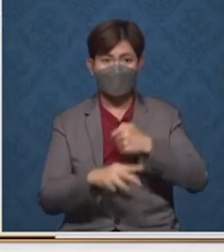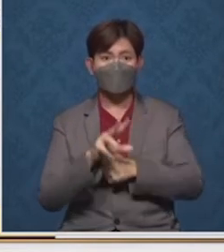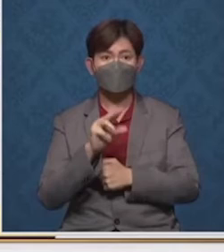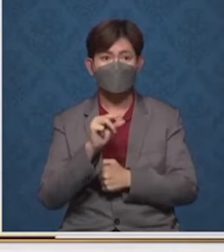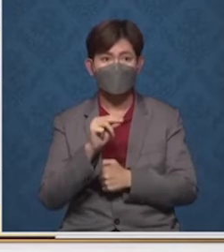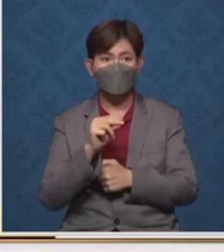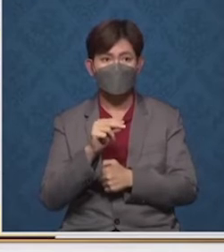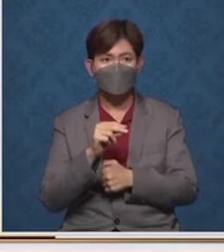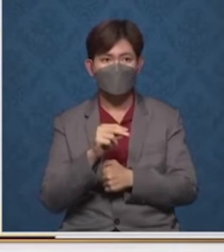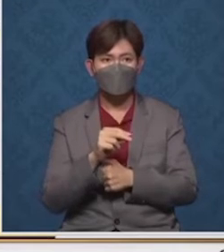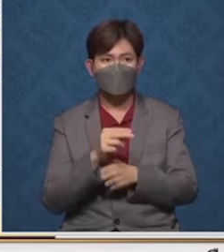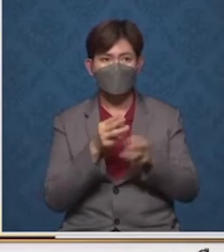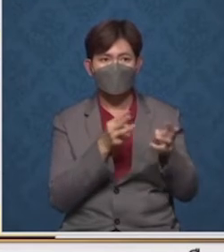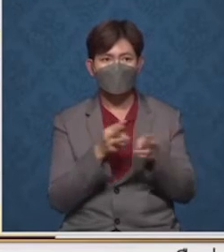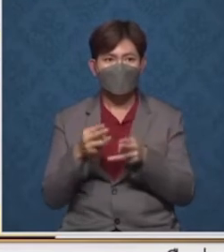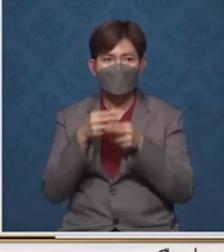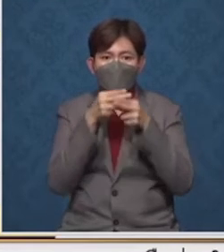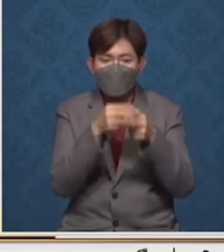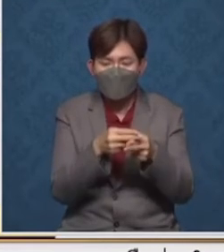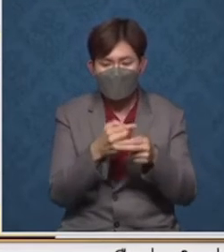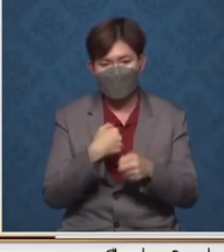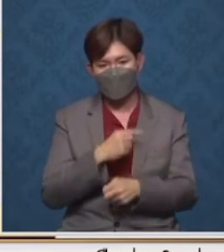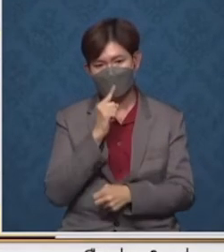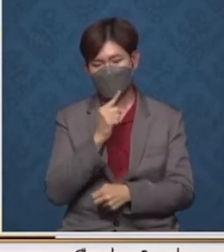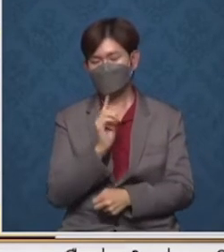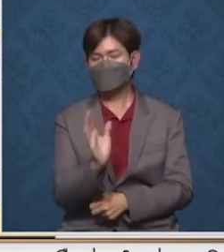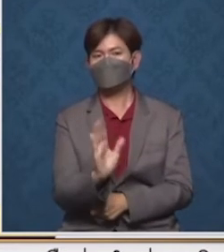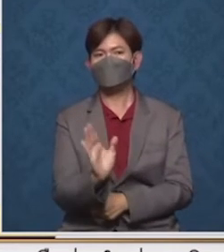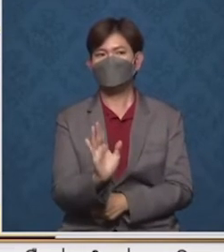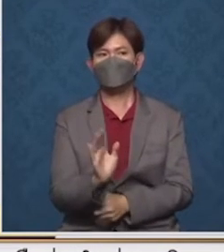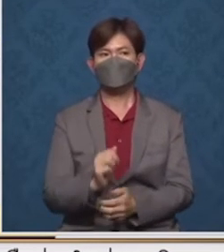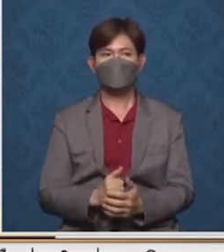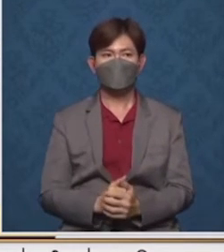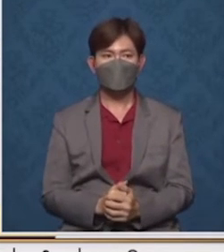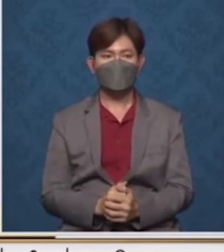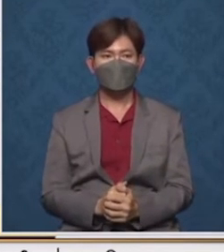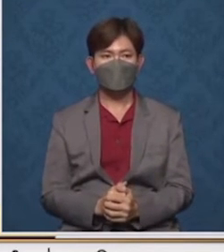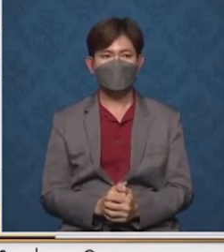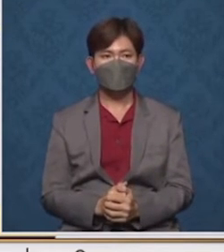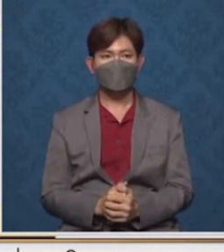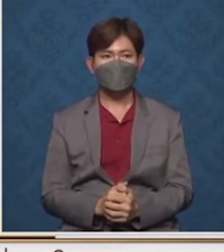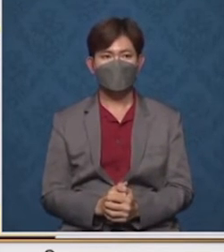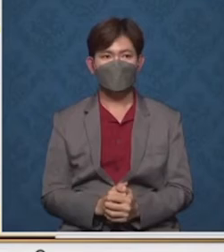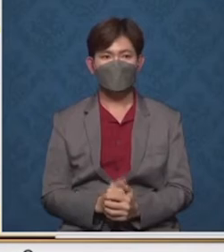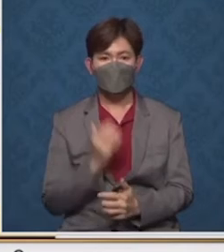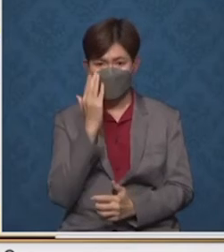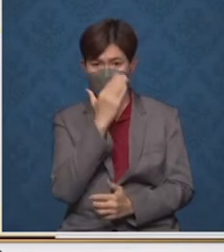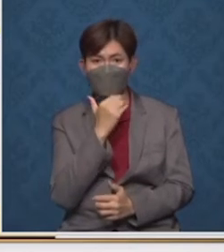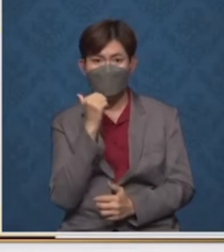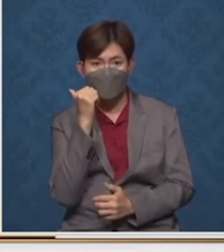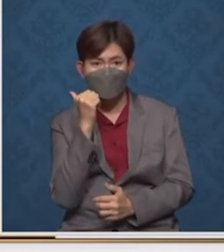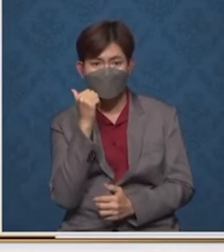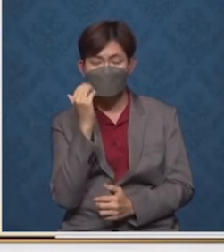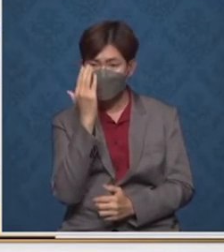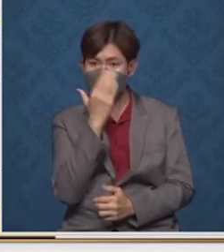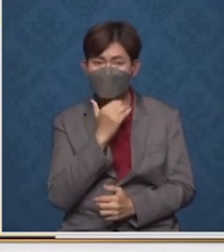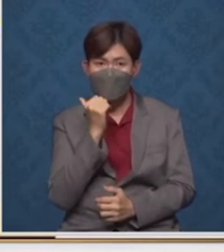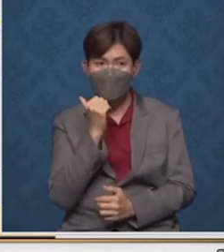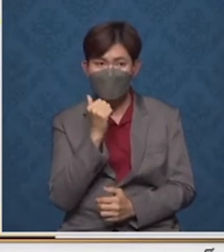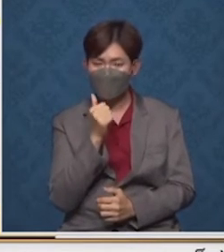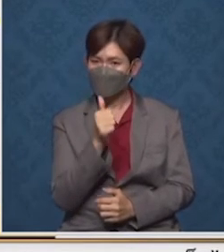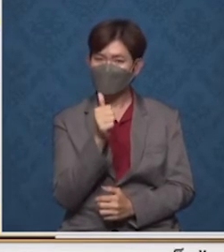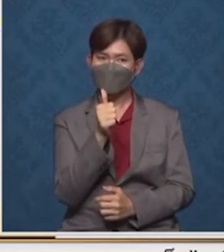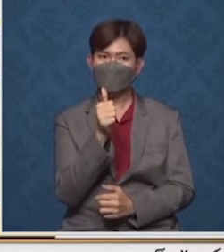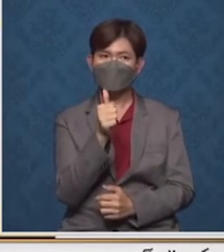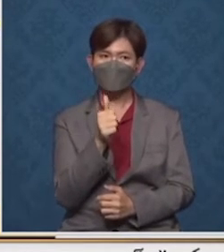ไปใช้วิธีเฉพาะเจาะจงนะเดี๋ยวโดนฟ้องเอาก็สวยไม่กำลังทานครับงามแมะดี